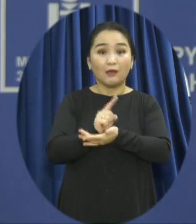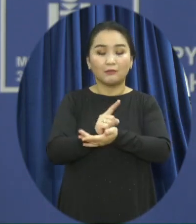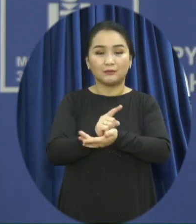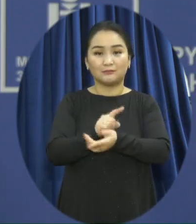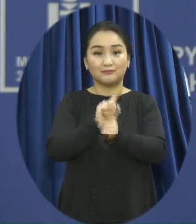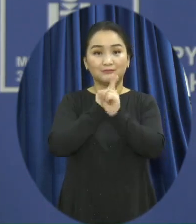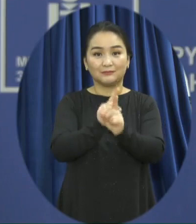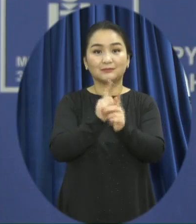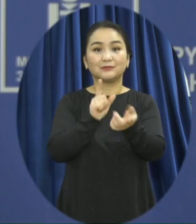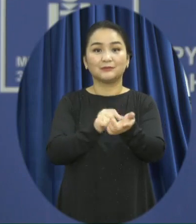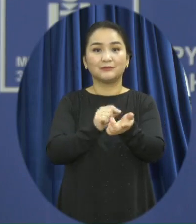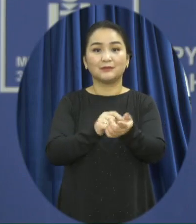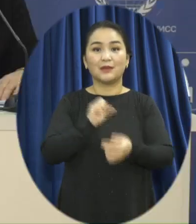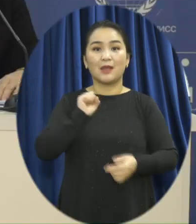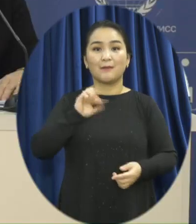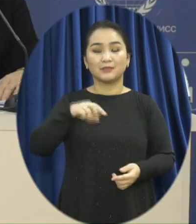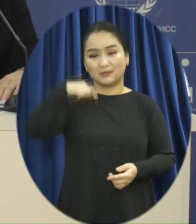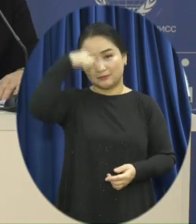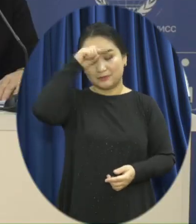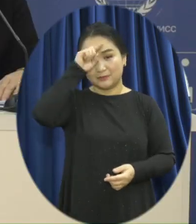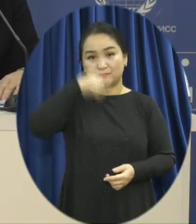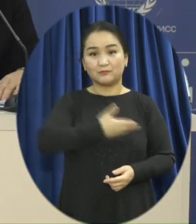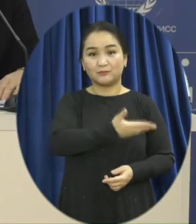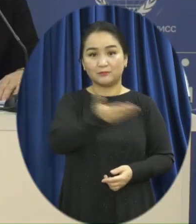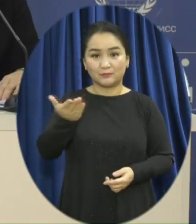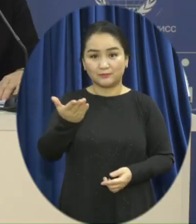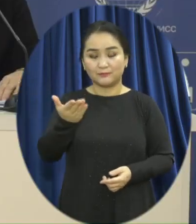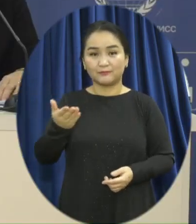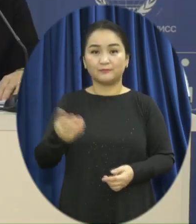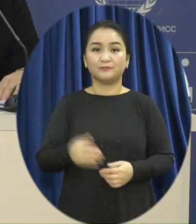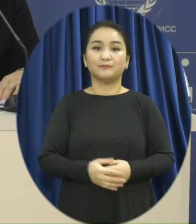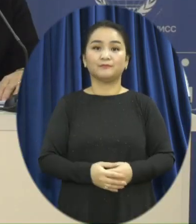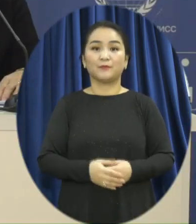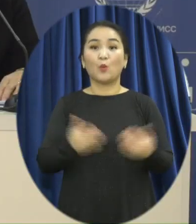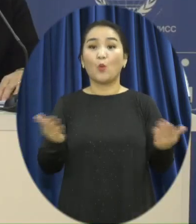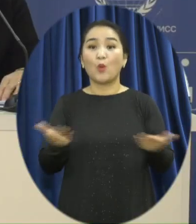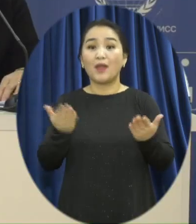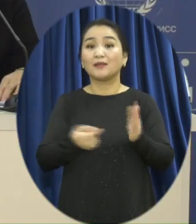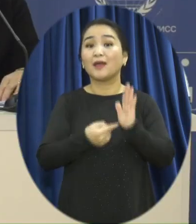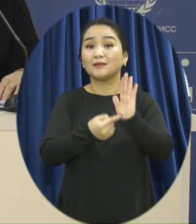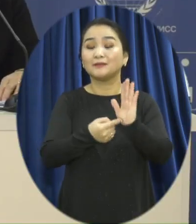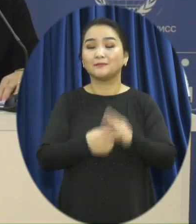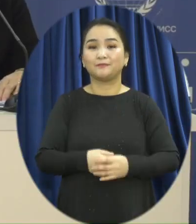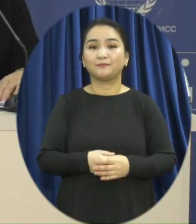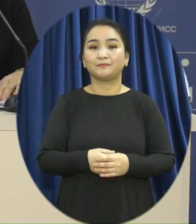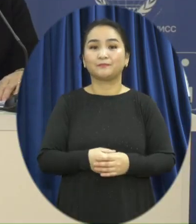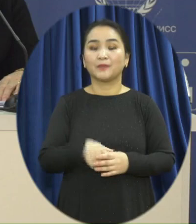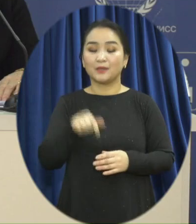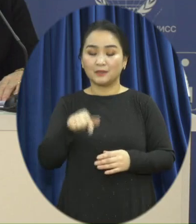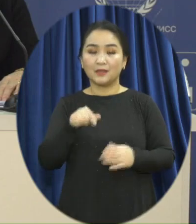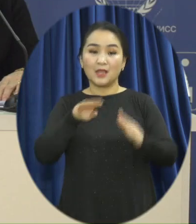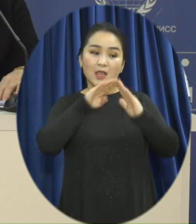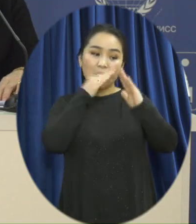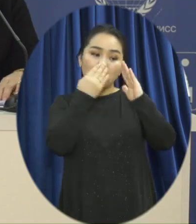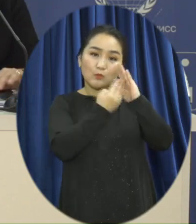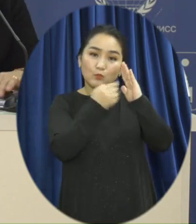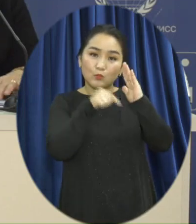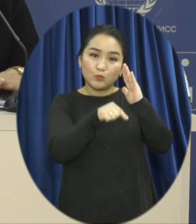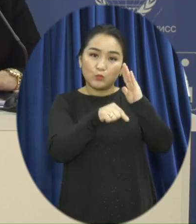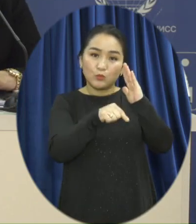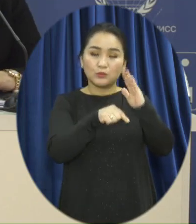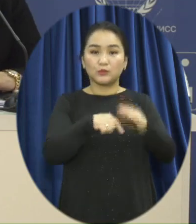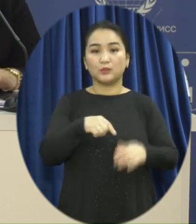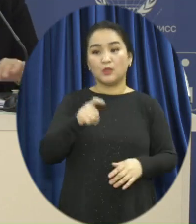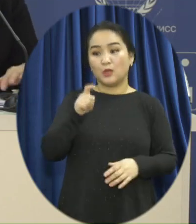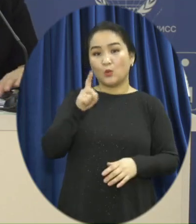байна. За ингээд амсмаа доктор мөн та бүхэндээ бас хандаж уриалга хэлнэ. Гэр бүлийн хүрээнд гарч байгаа гол голомтлоод